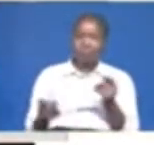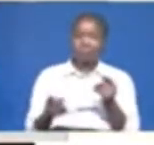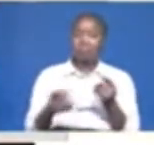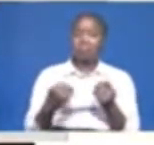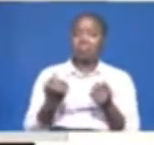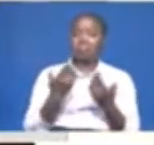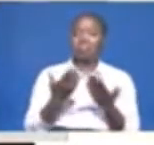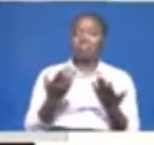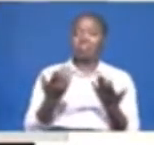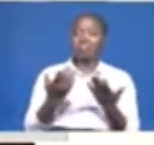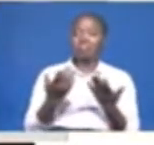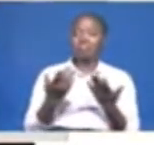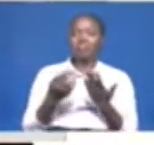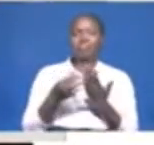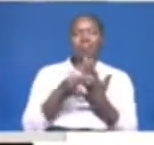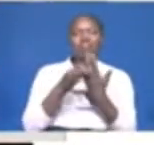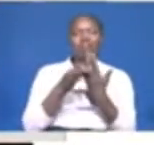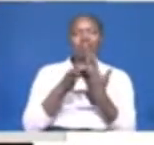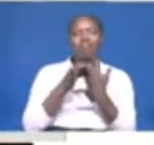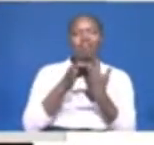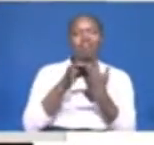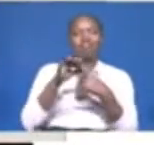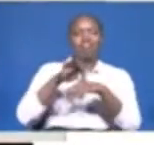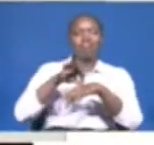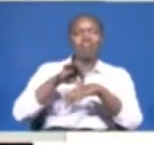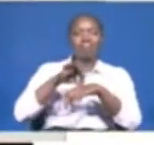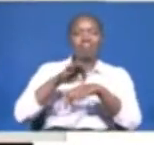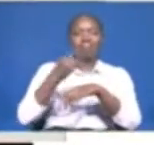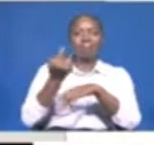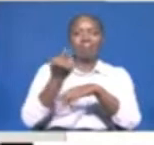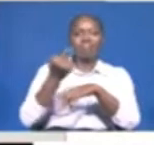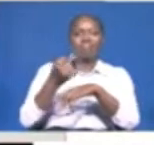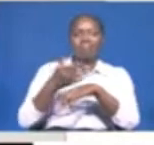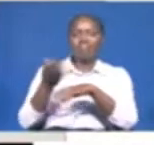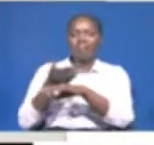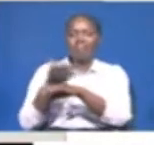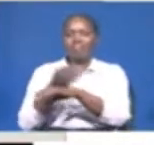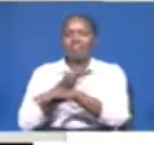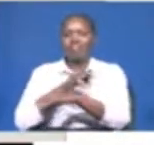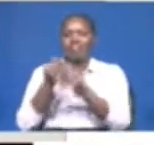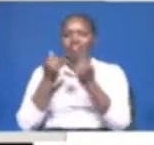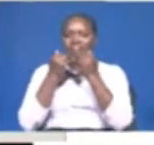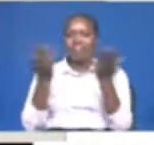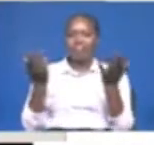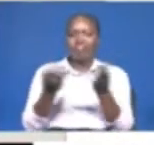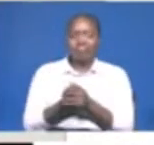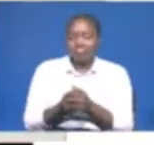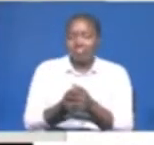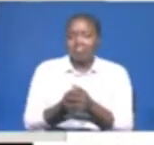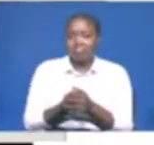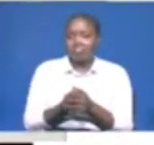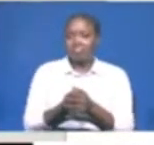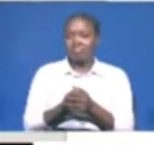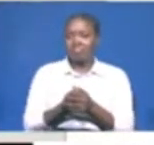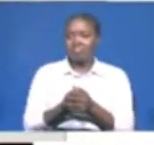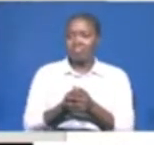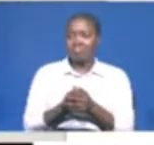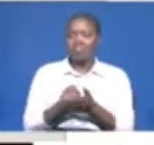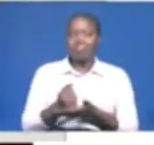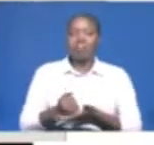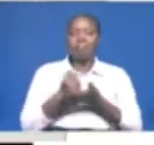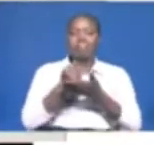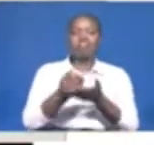ni kitu tu kama ngozi unaleta tu, na unatolea ngozi hapa, na haina faida. Na haina usaidizi yote.